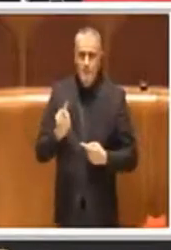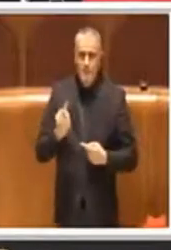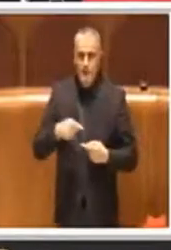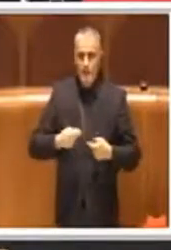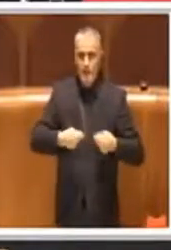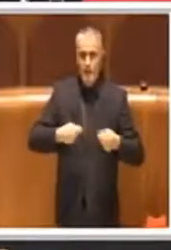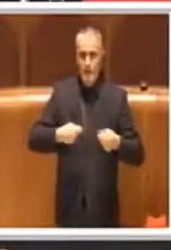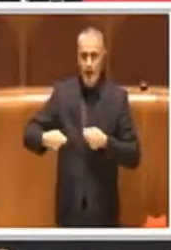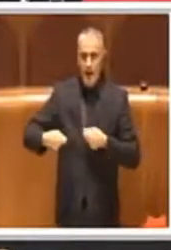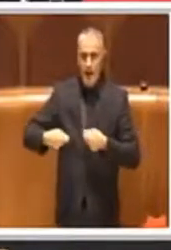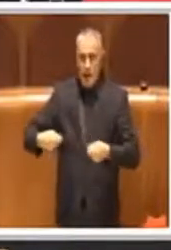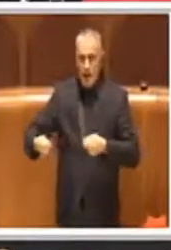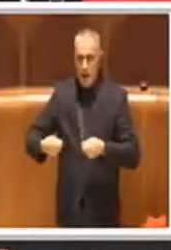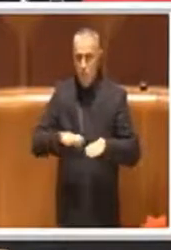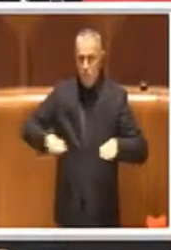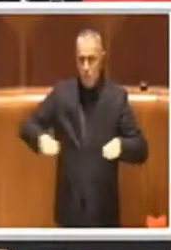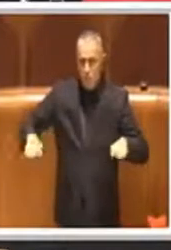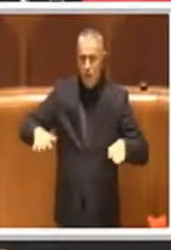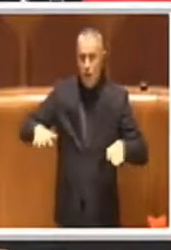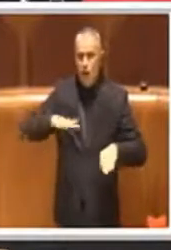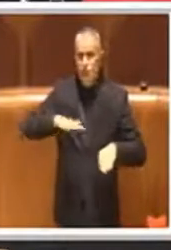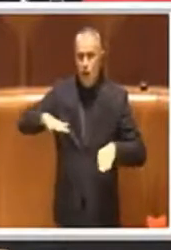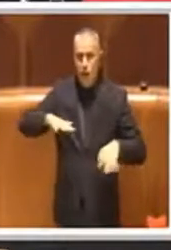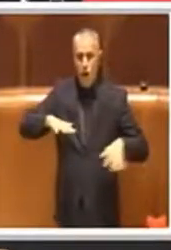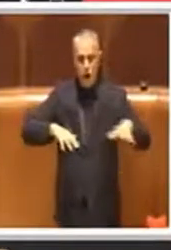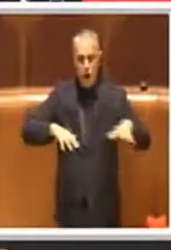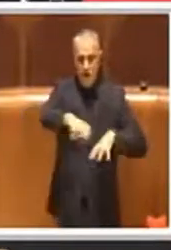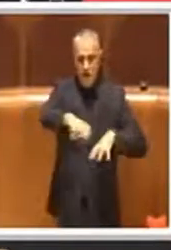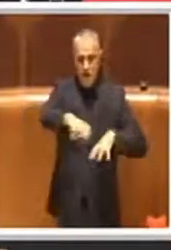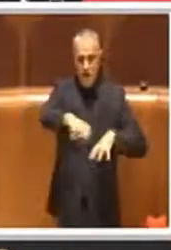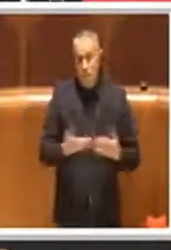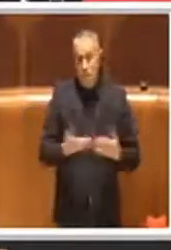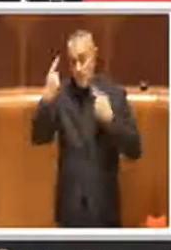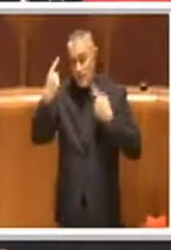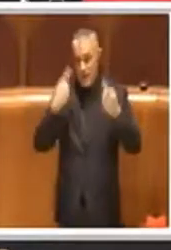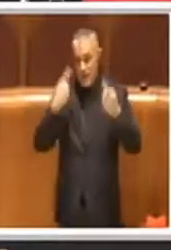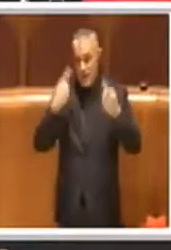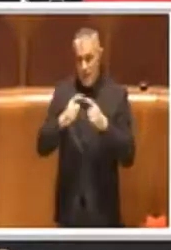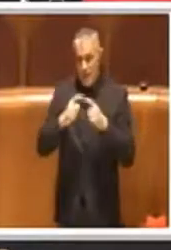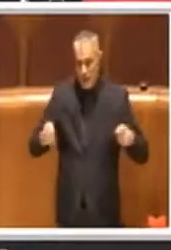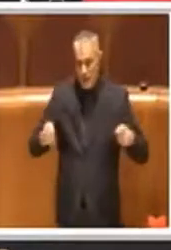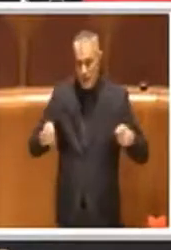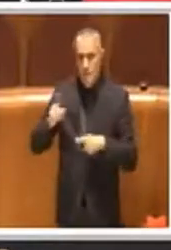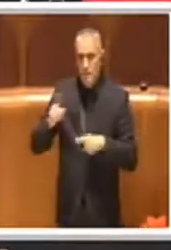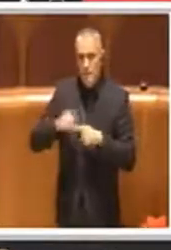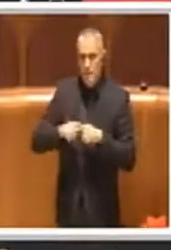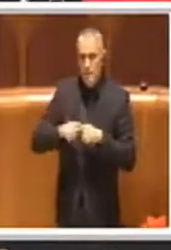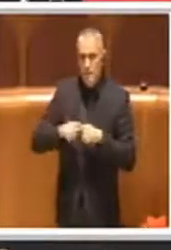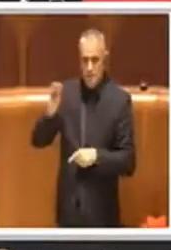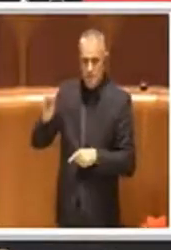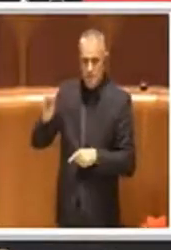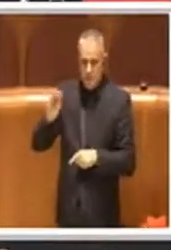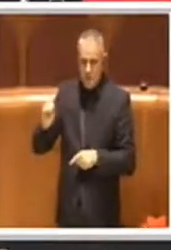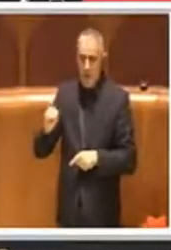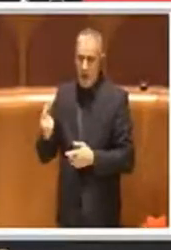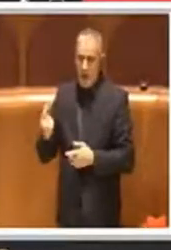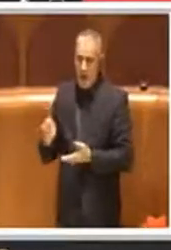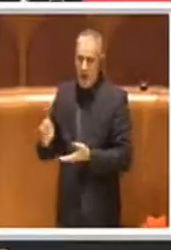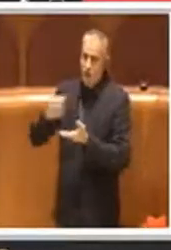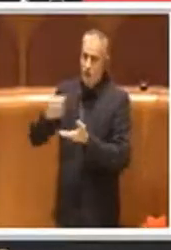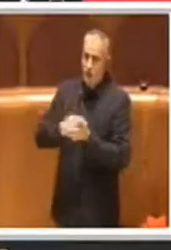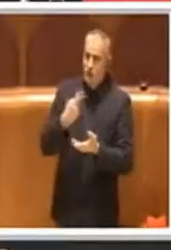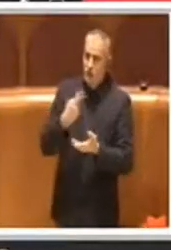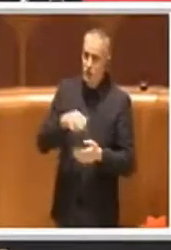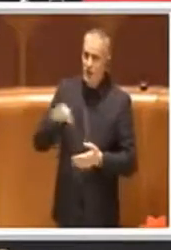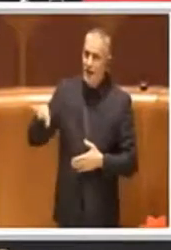mercati rionali, come animiamo i mercati ed altre iniziative. Si chiedono poi agevolazioni tramite la MIC Card per usufruire di